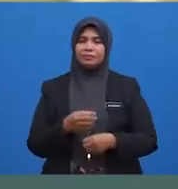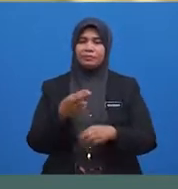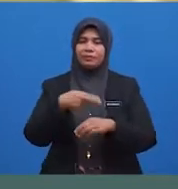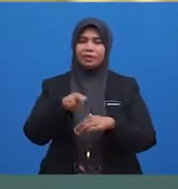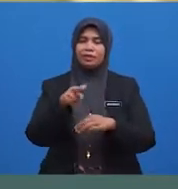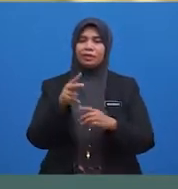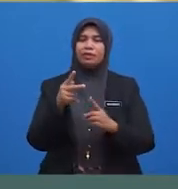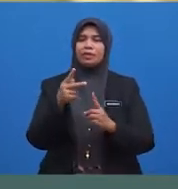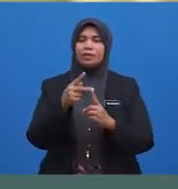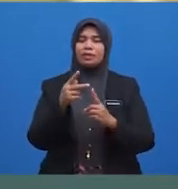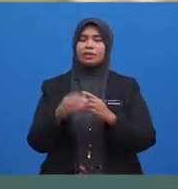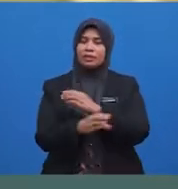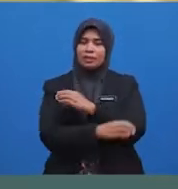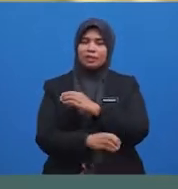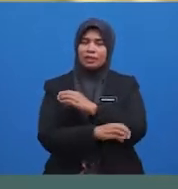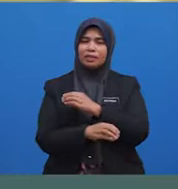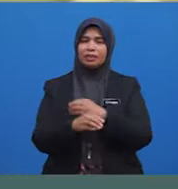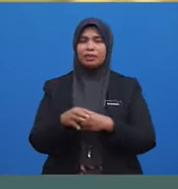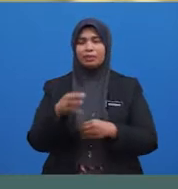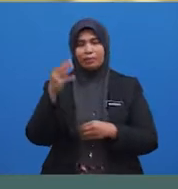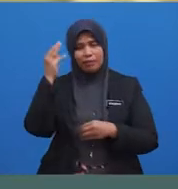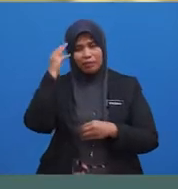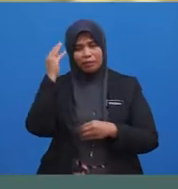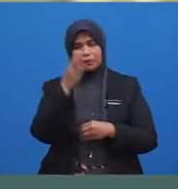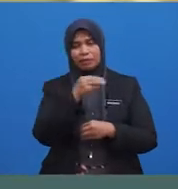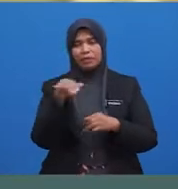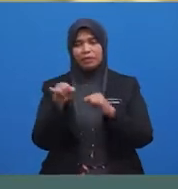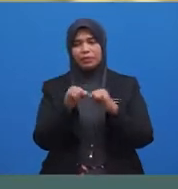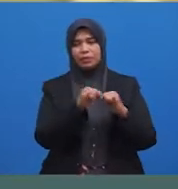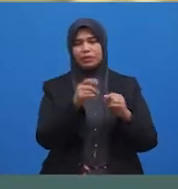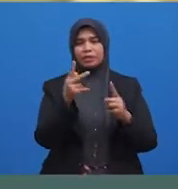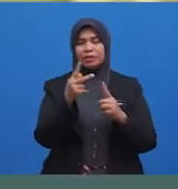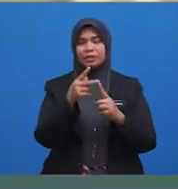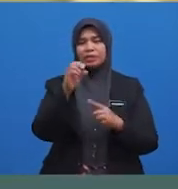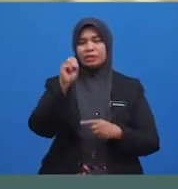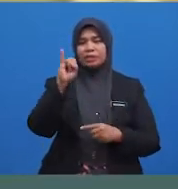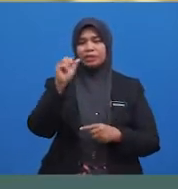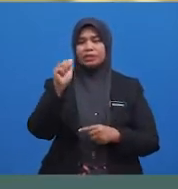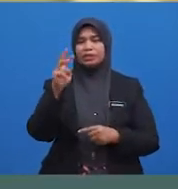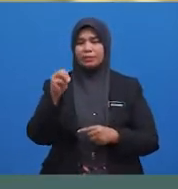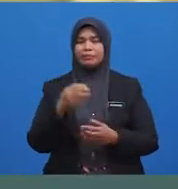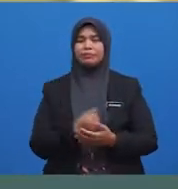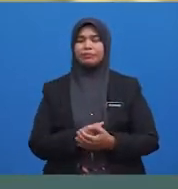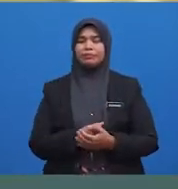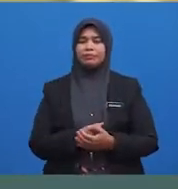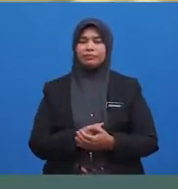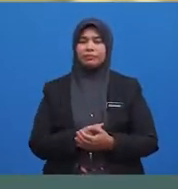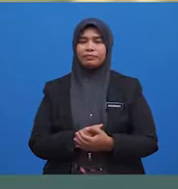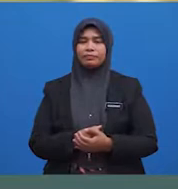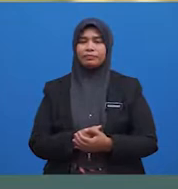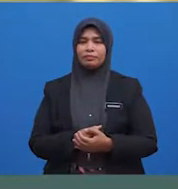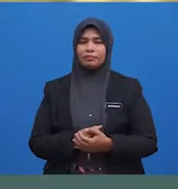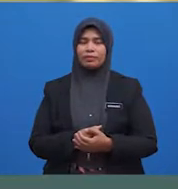Utara ke Siam setiap 3 tahun sebagai tanda persahabatan. Itulah antara kepentingan